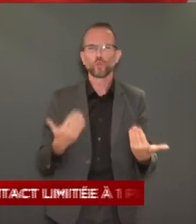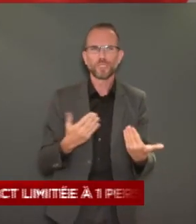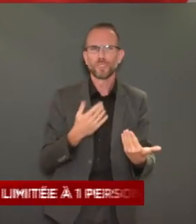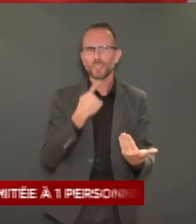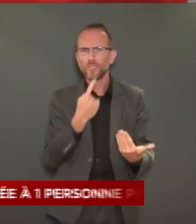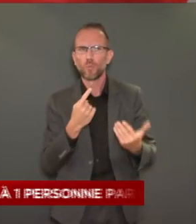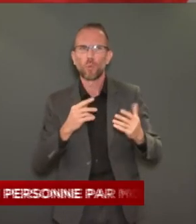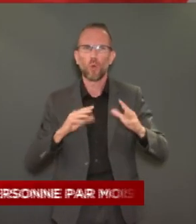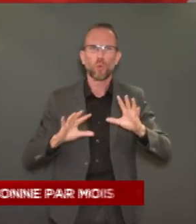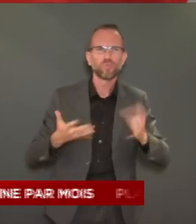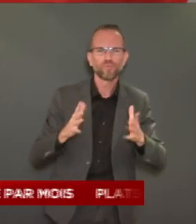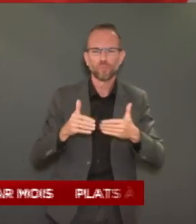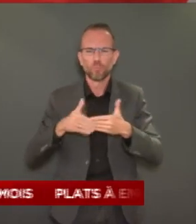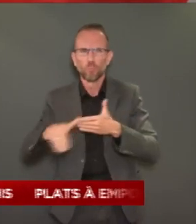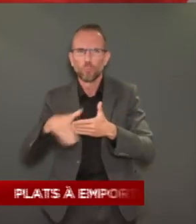sélectionnez